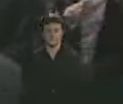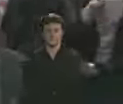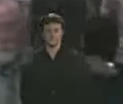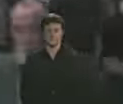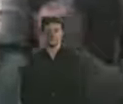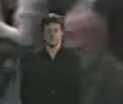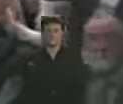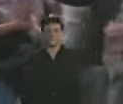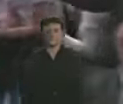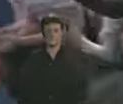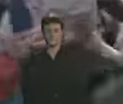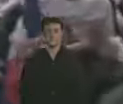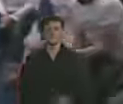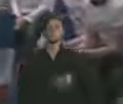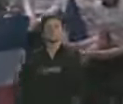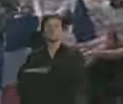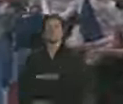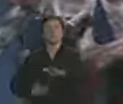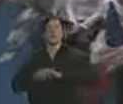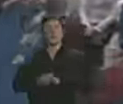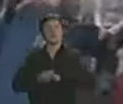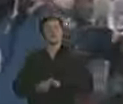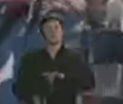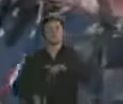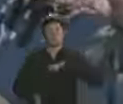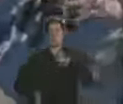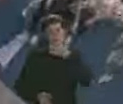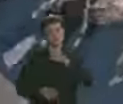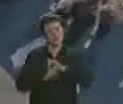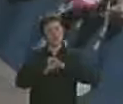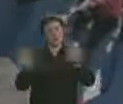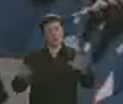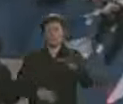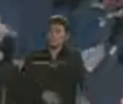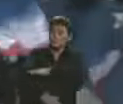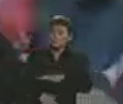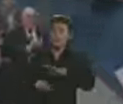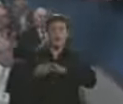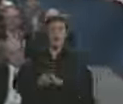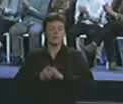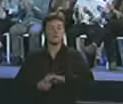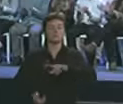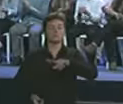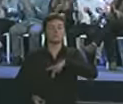Si un seul de mes amis, que les choses soient claires, si un seul de mes amis